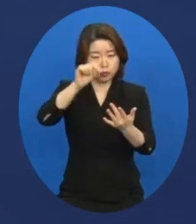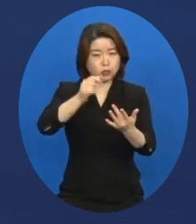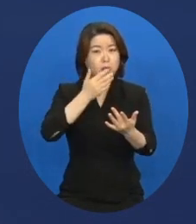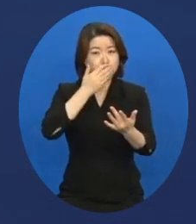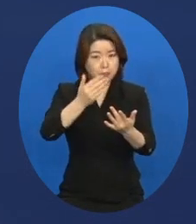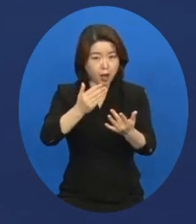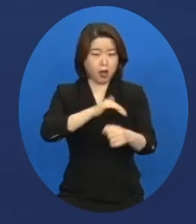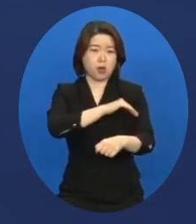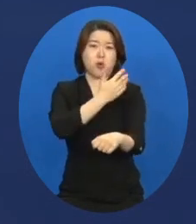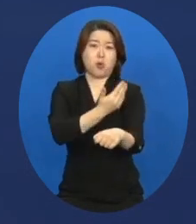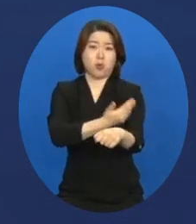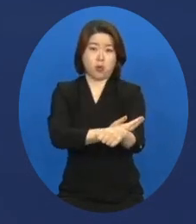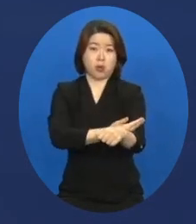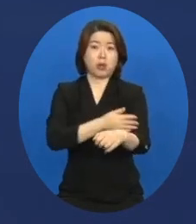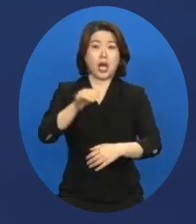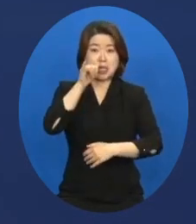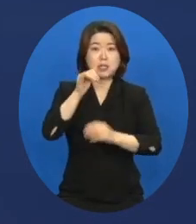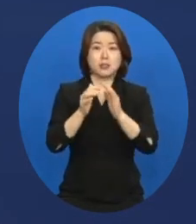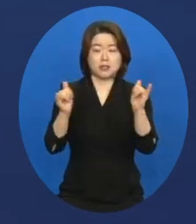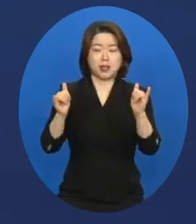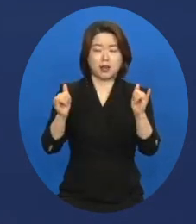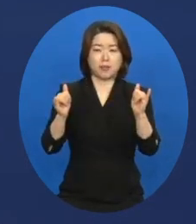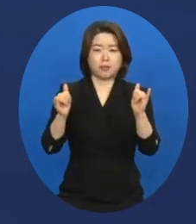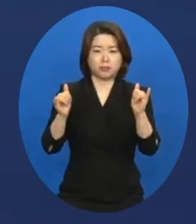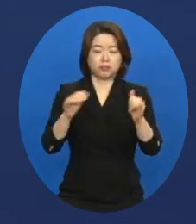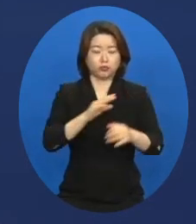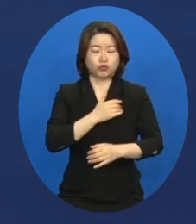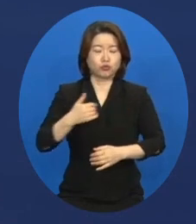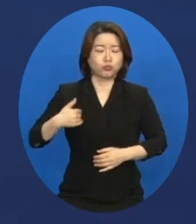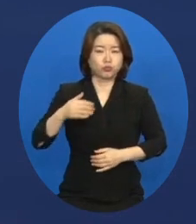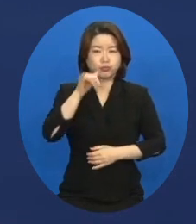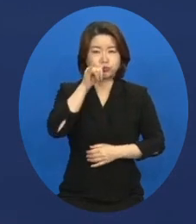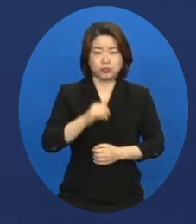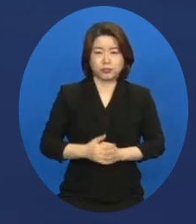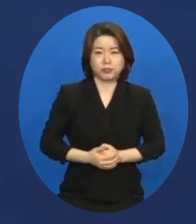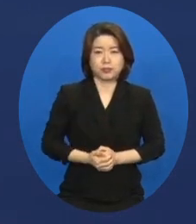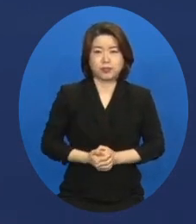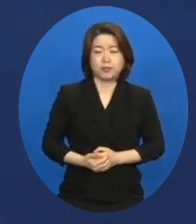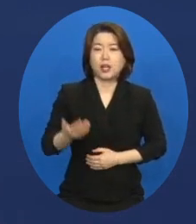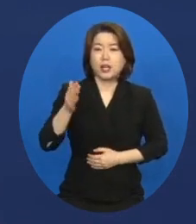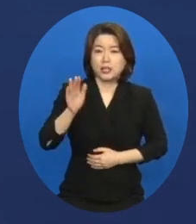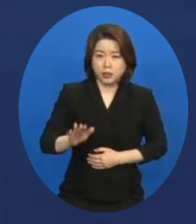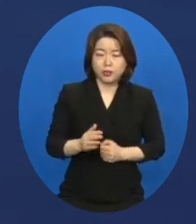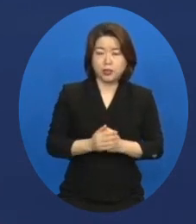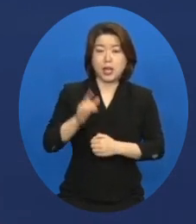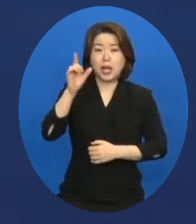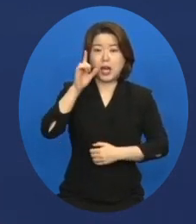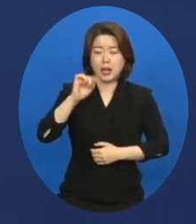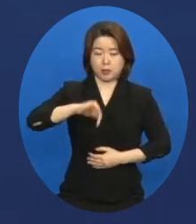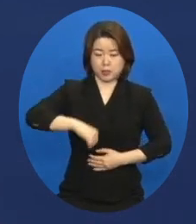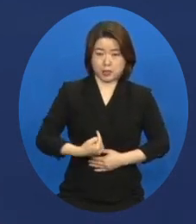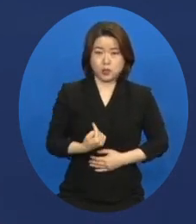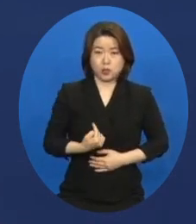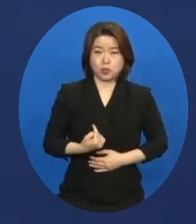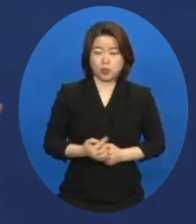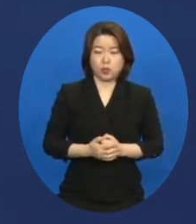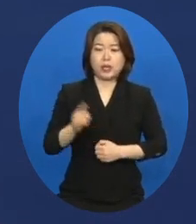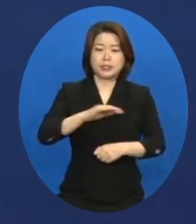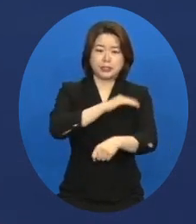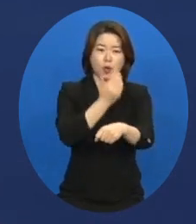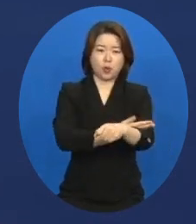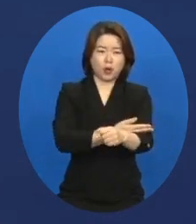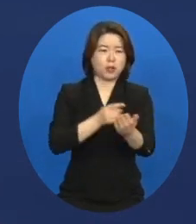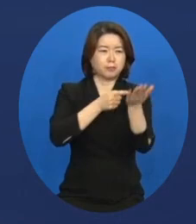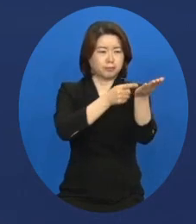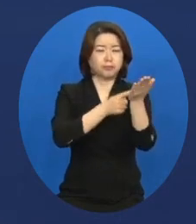있는 권리가 있는 사람이라고 해도 과언이 아닙니다. 그런데 갈렙은 스스로 그런 권리를